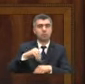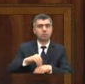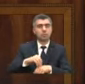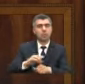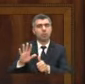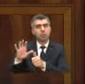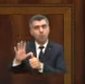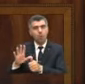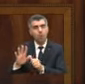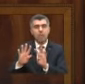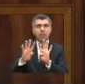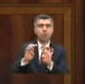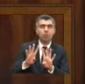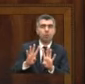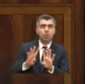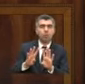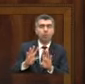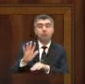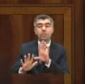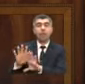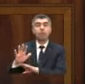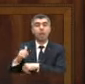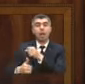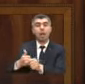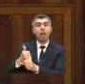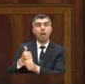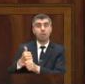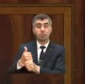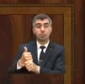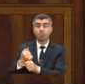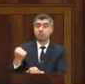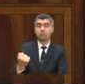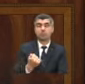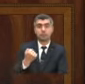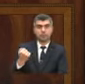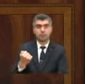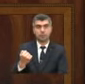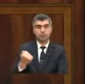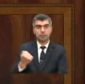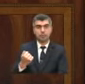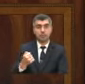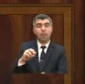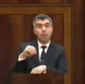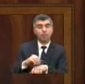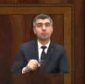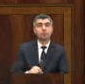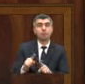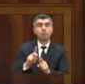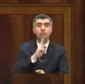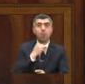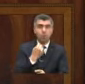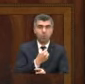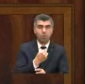شهور بثمان شهور، أراك أنتم عطلتوا 15 عام، سمحوا لي دابا هذه النقطة الأولى. عاد تاني كاين اللي في الحكومة ماشي 30